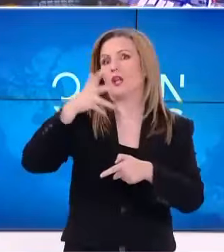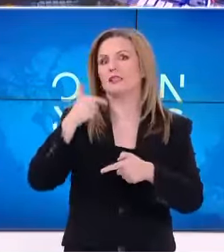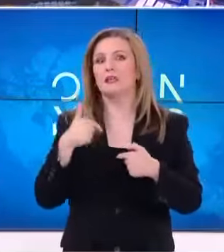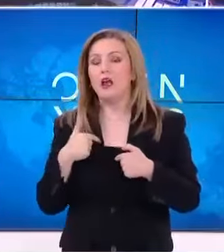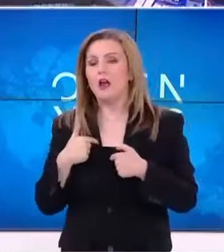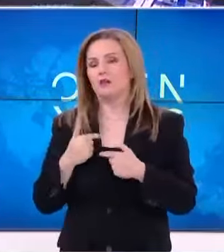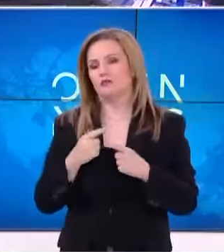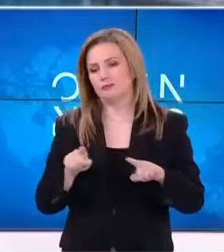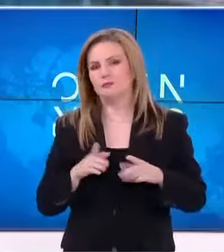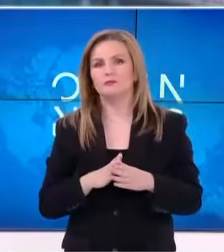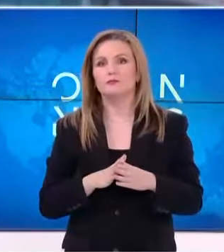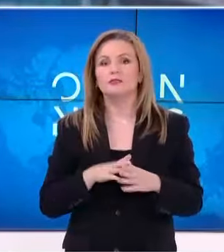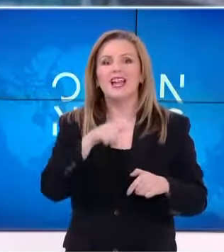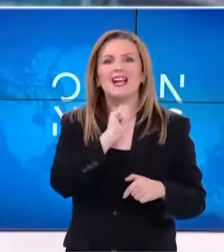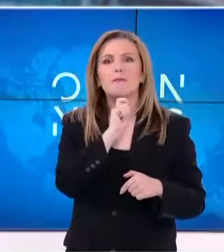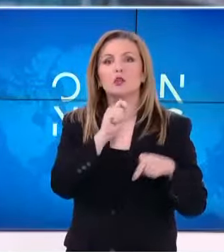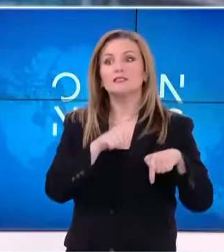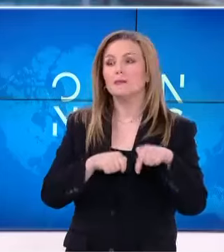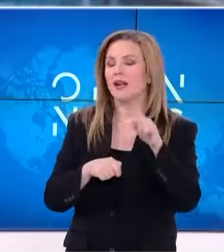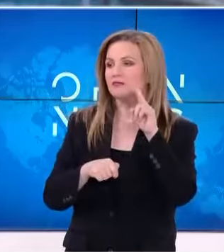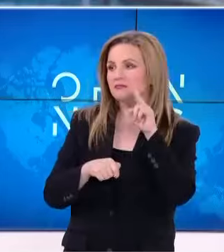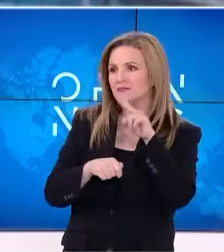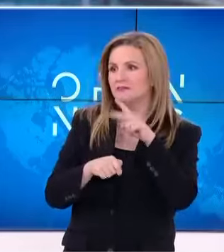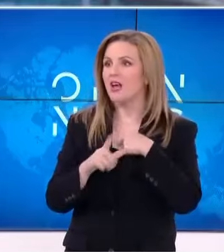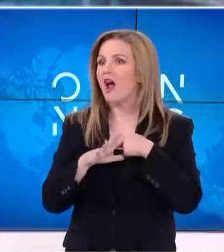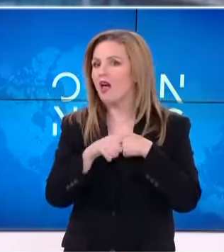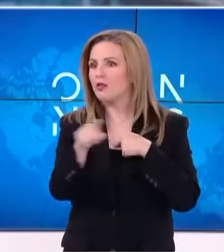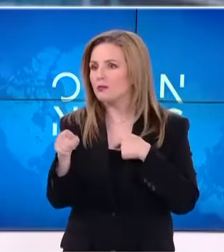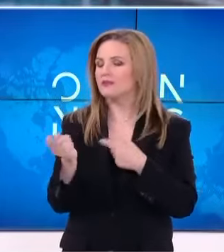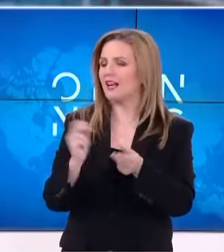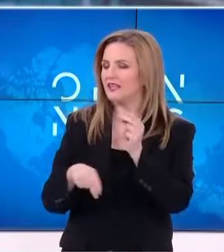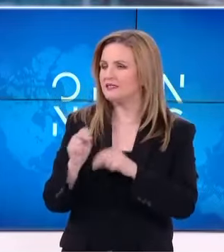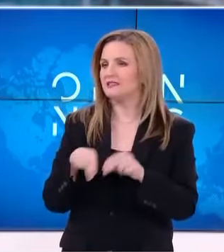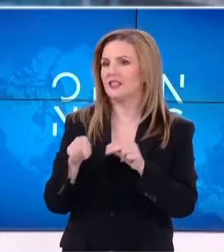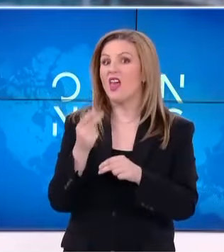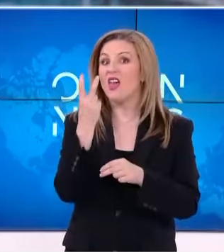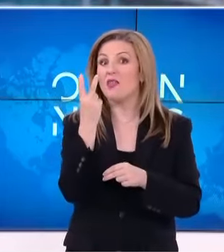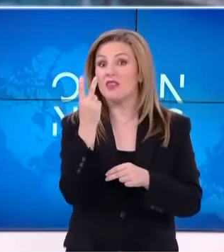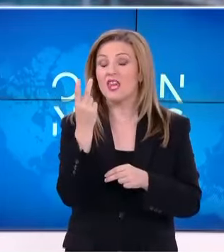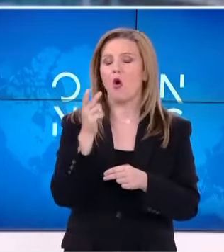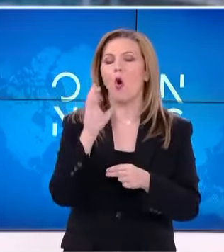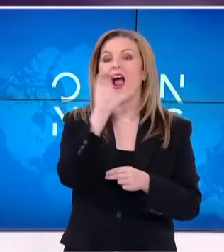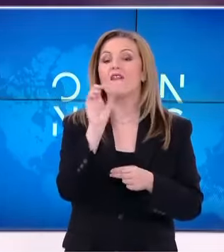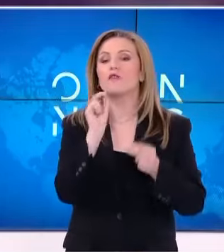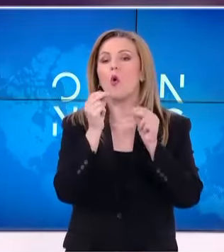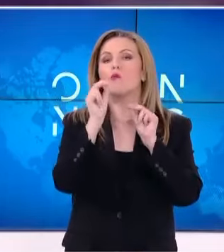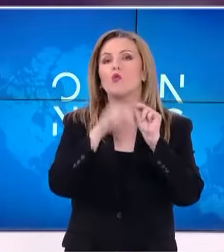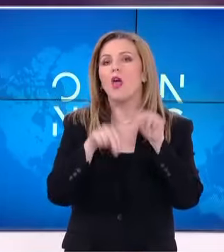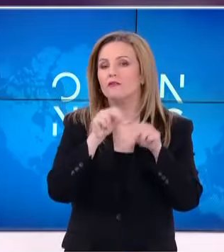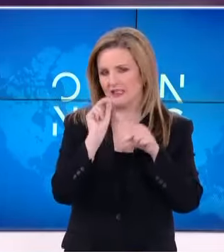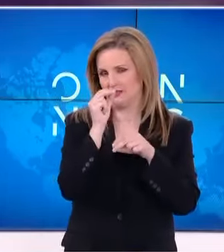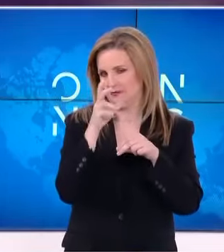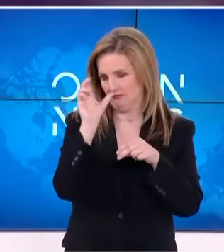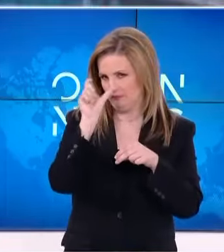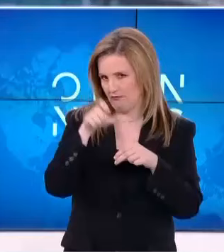δηλαδή σας άκουσα και στο ρεπορτάζ σήμερα να λέτε να καλείτε τον κόσμο να εκλέξει δύο ευρωβουλευτές από την πλεύση ελευθερίας ότι αυτοί θα έχουνε